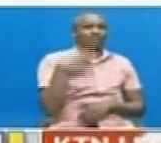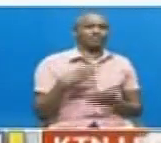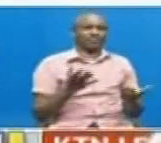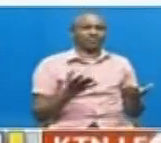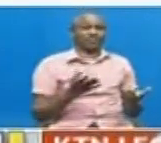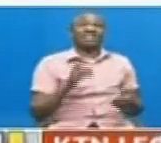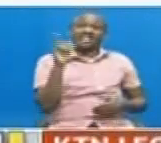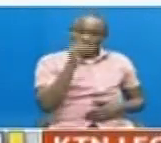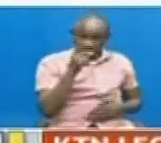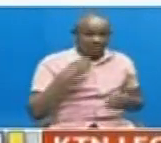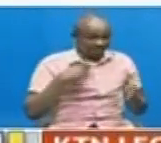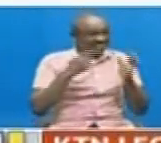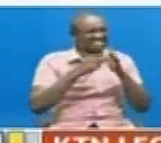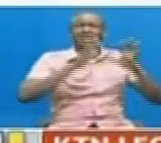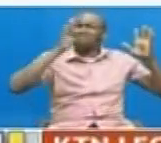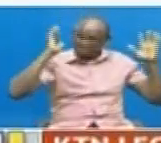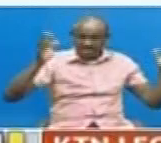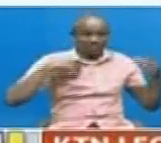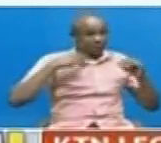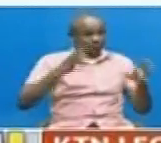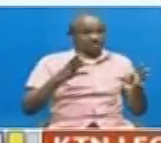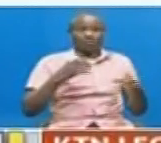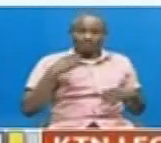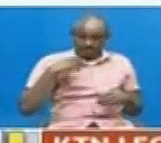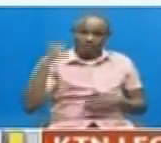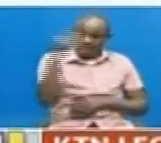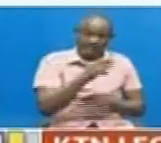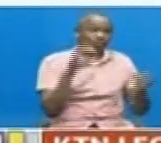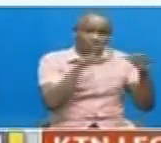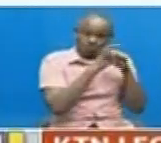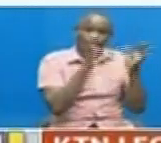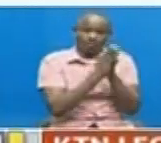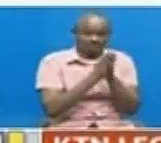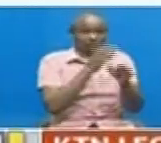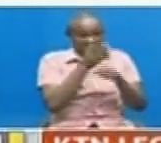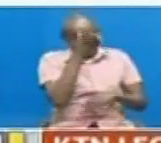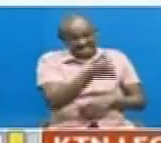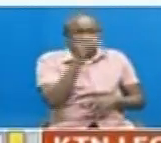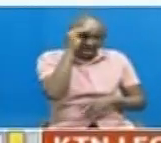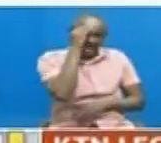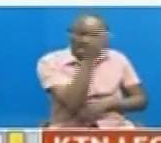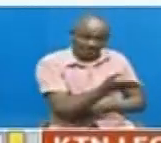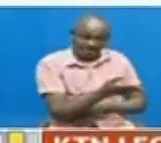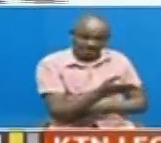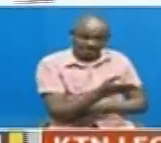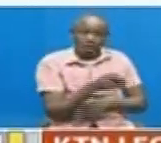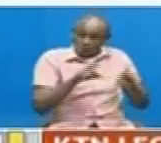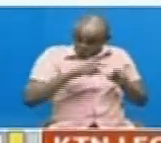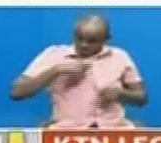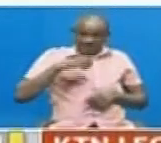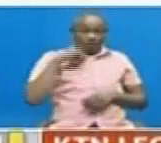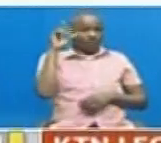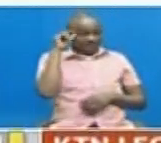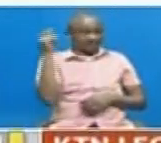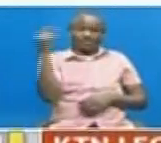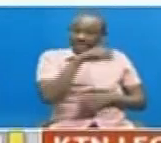Shaona. Nairobi kuna industry kubwa sana. Ni pahali wanaweza wakaja, wakashikana na wasanii wa Nairobi, wakasoma. Mimi pia natoka Mombasa kuja